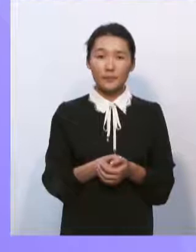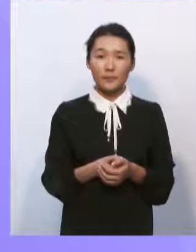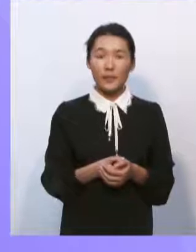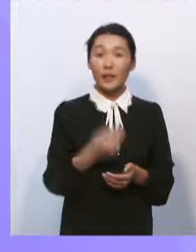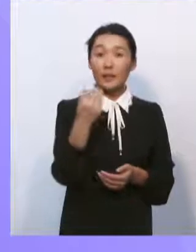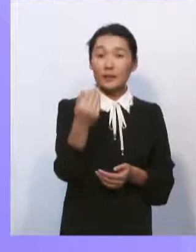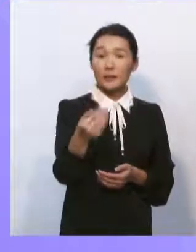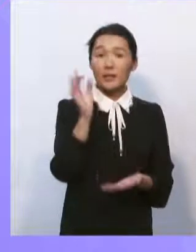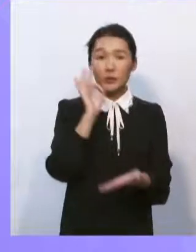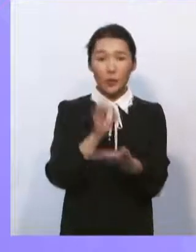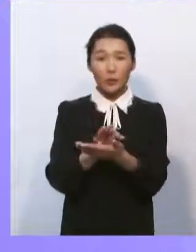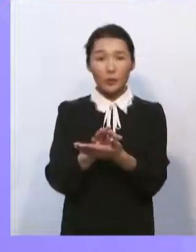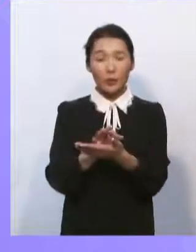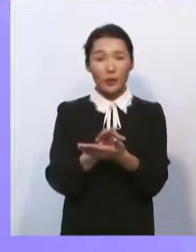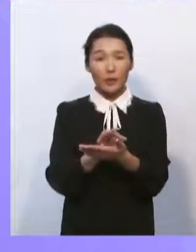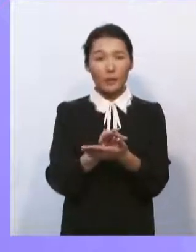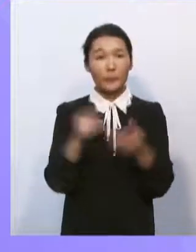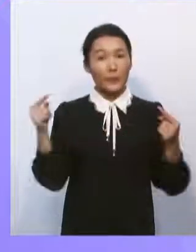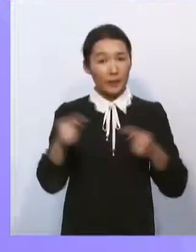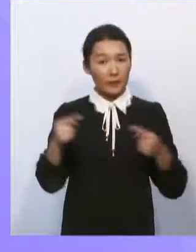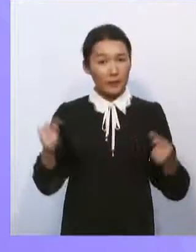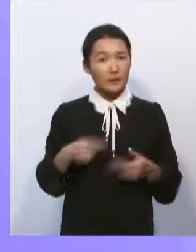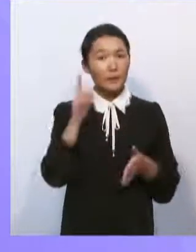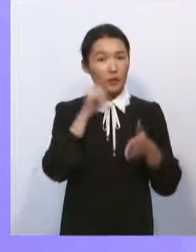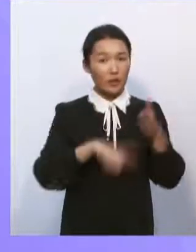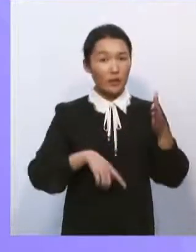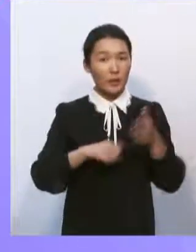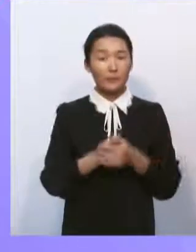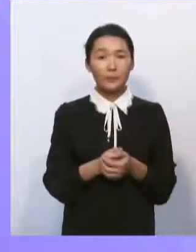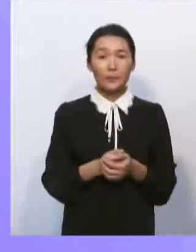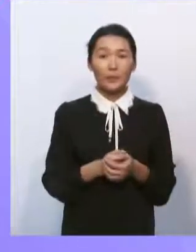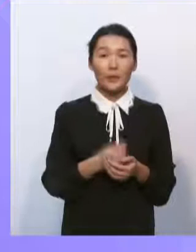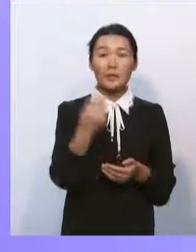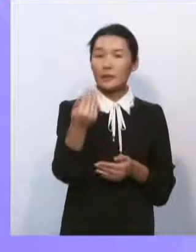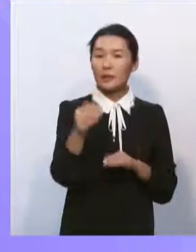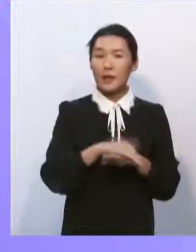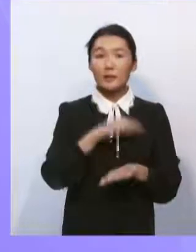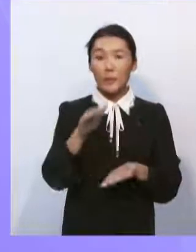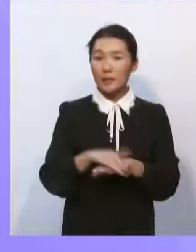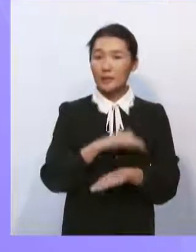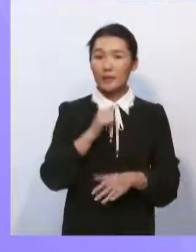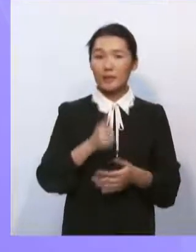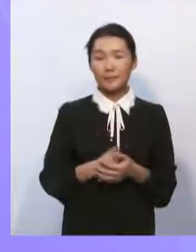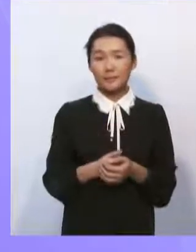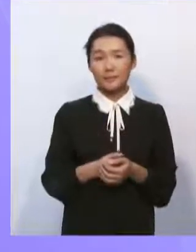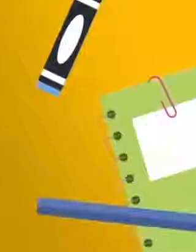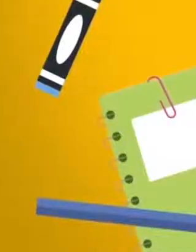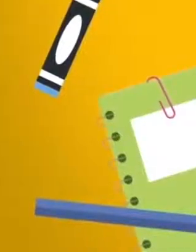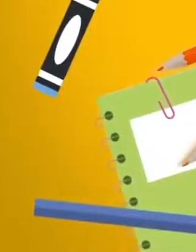Силердин жоопторуңар дал келди деп ишенем. Силер азаматсыңар.